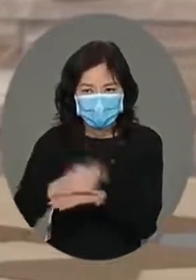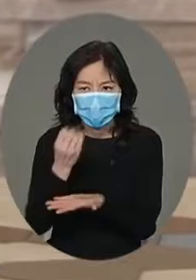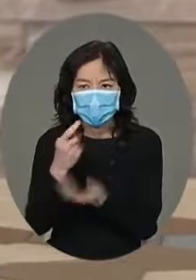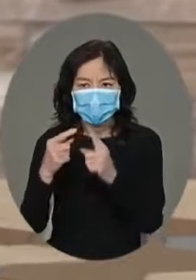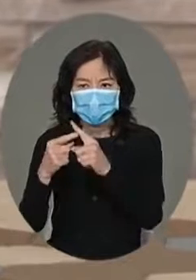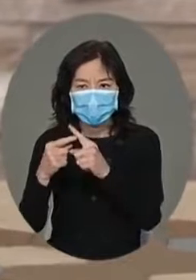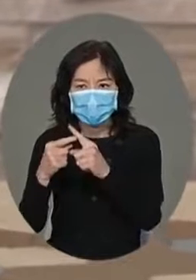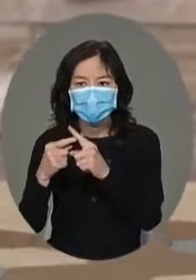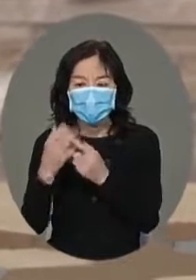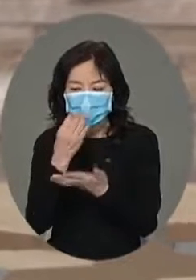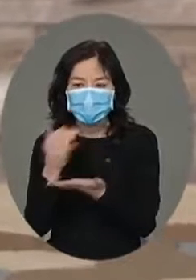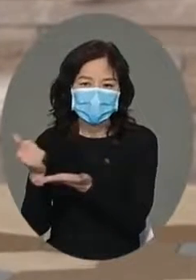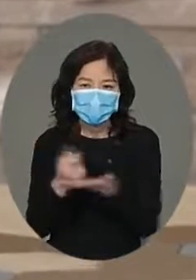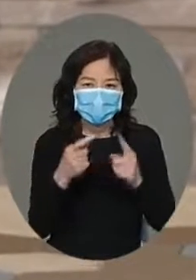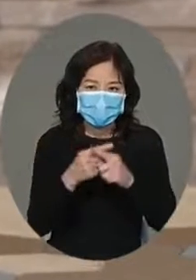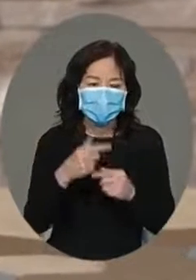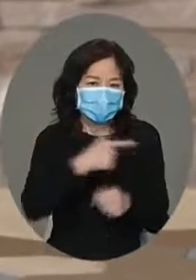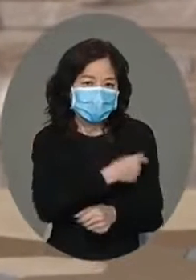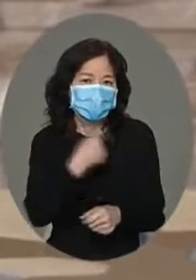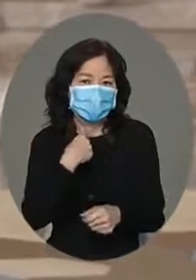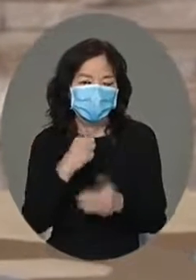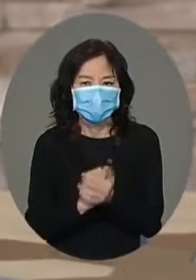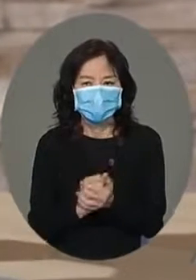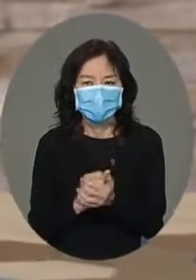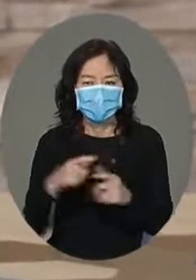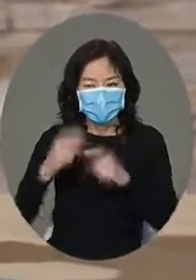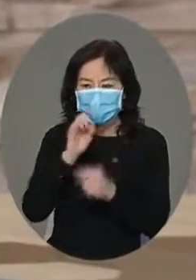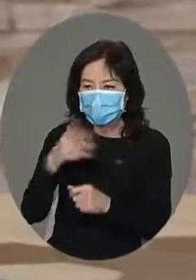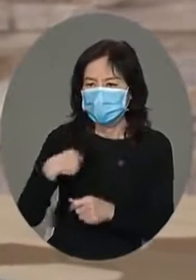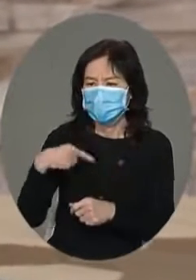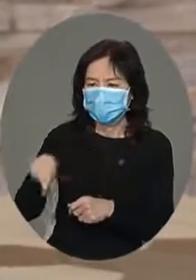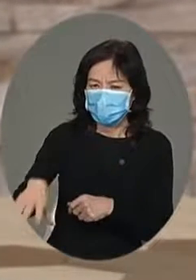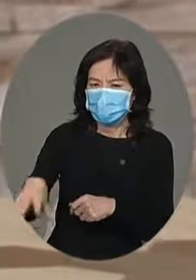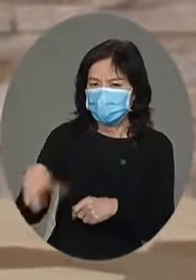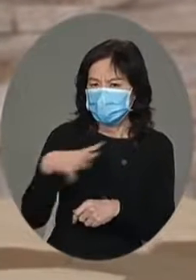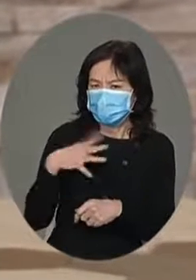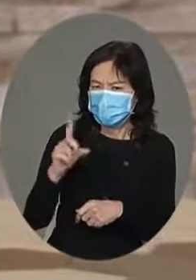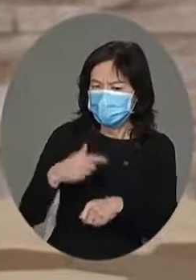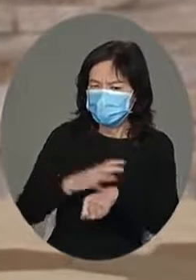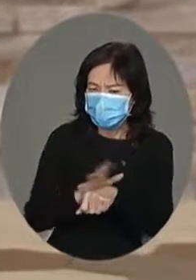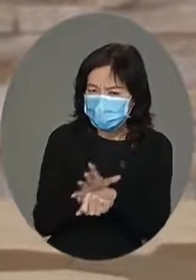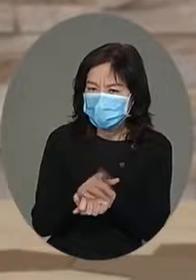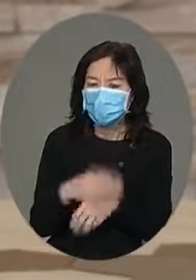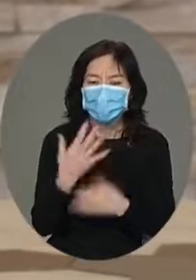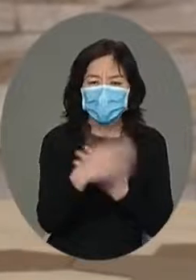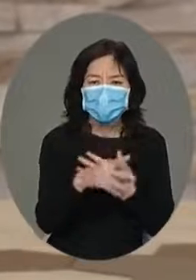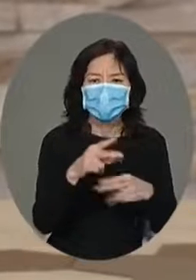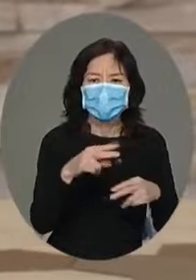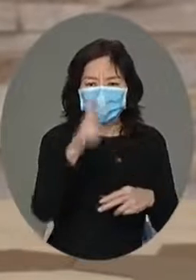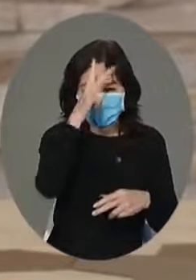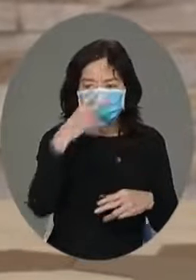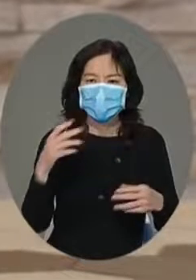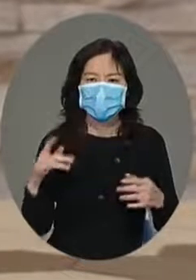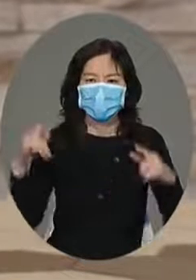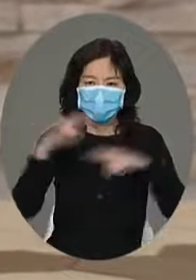要接種疫苗。林鄭月娥認為要視乎當地疫情和制度，又說政府與外地建立旅